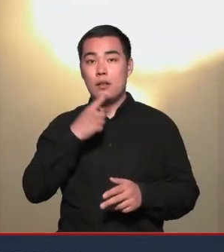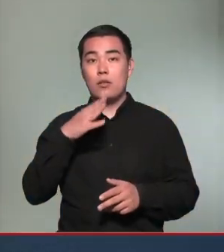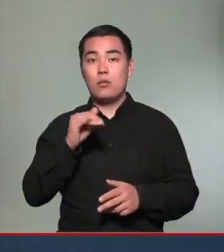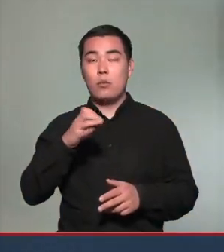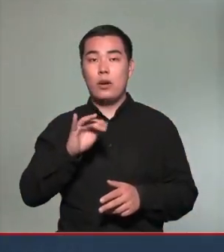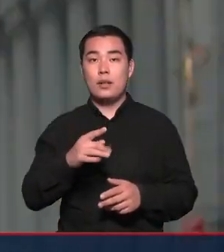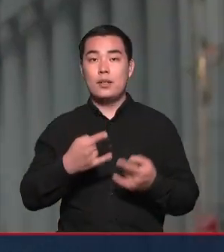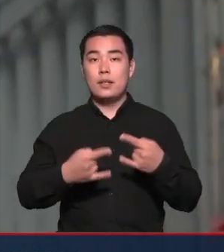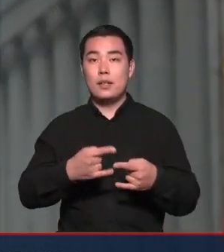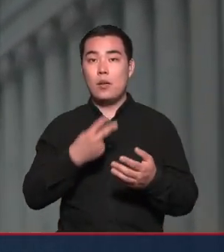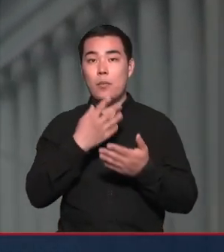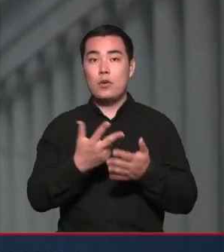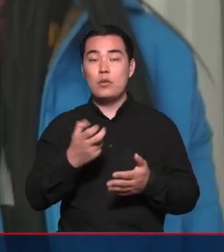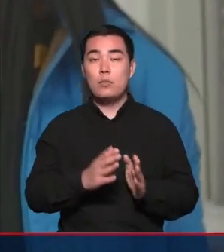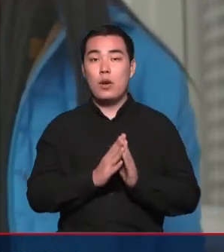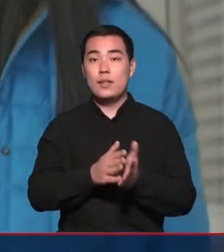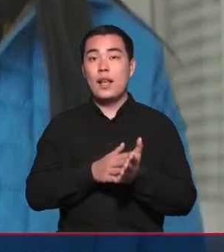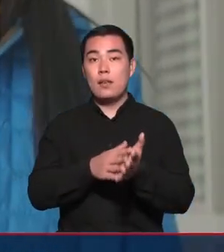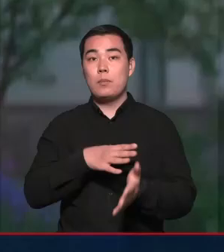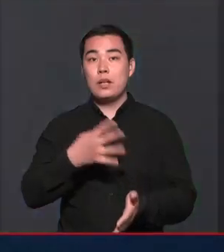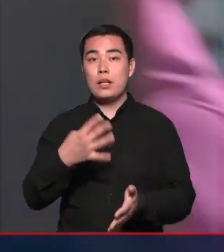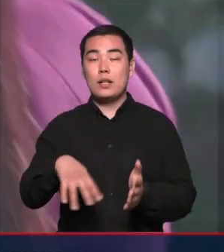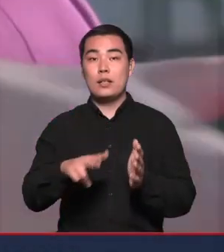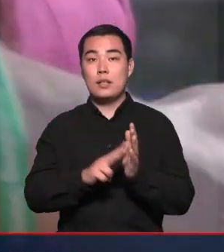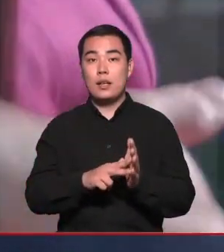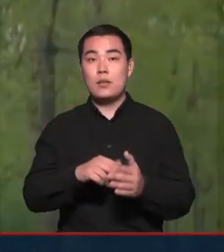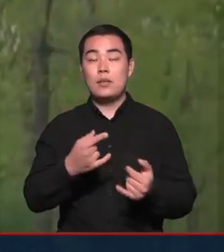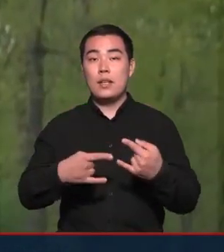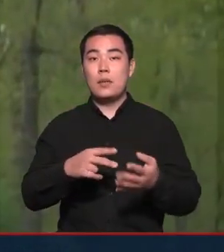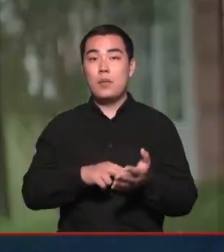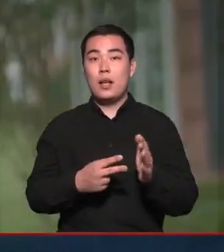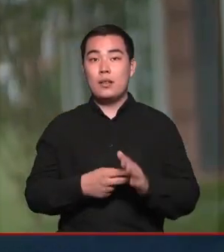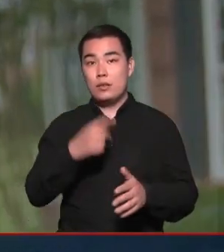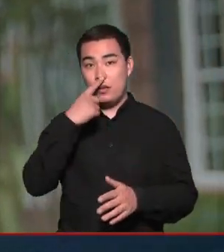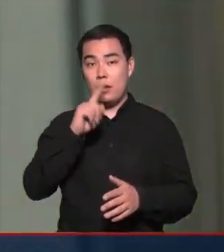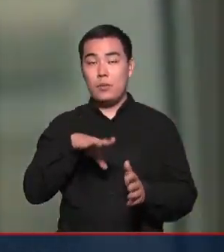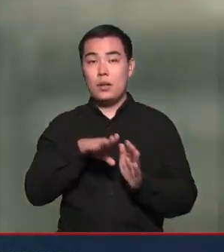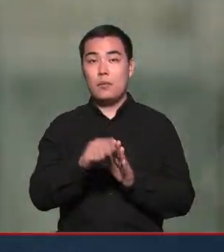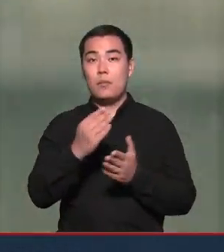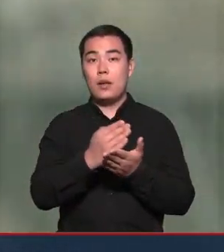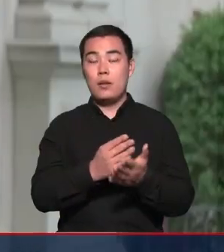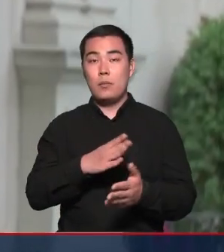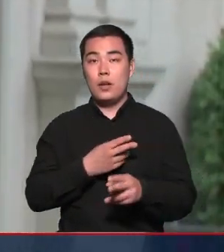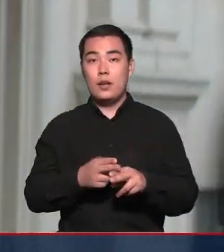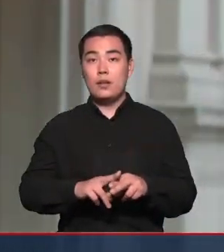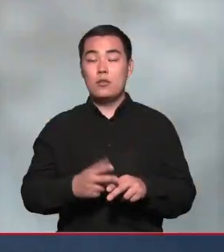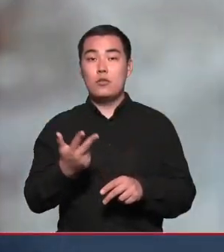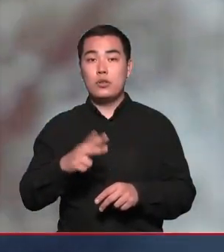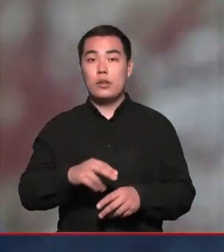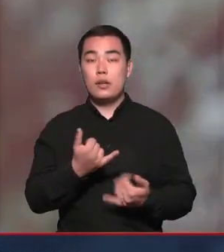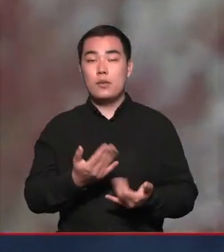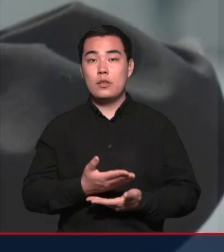Тұмар телебайгесіне 300 өтінім түскен, 48 теле жоба номинанттар тізіміне енген еді. Оның үшеуі